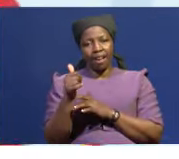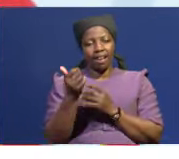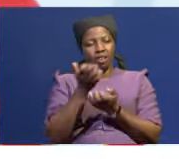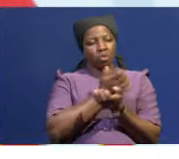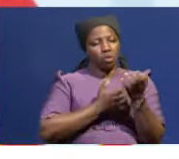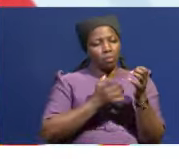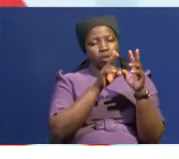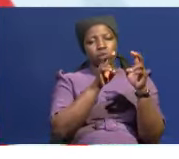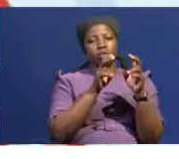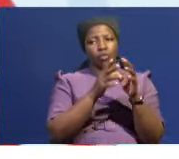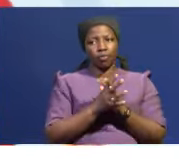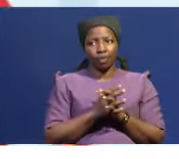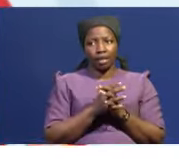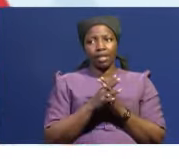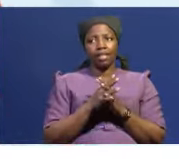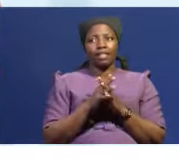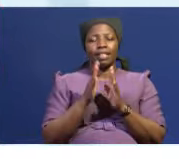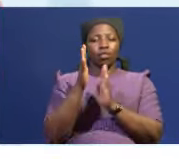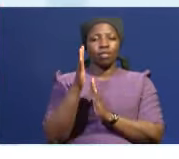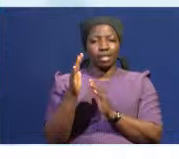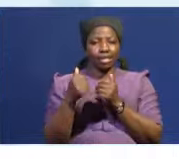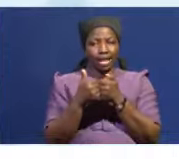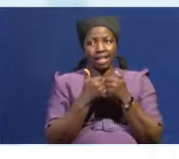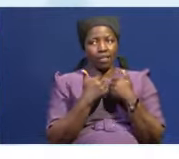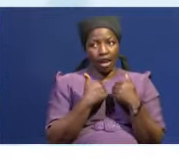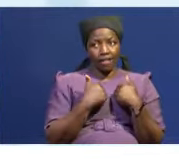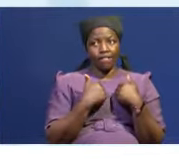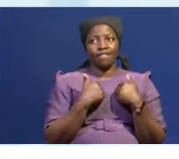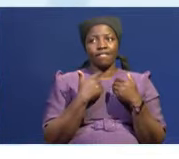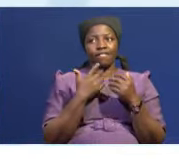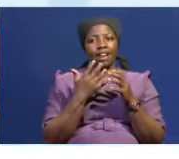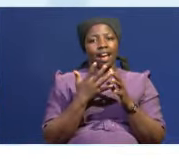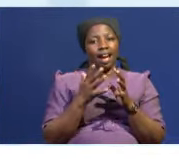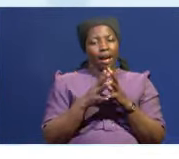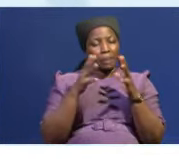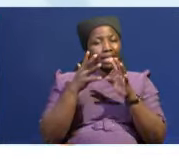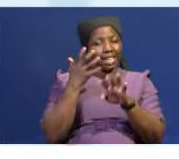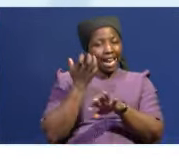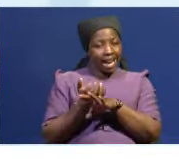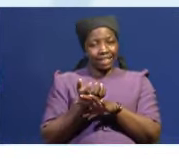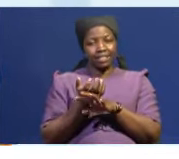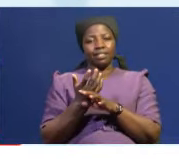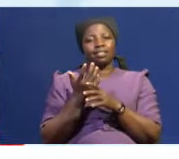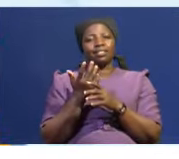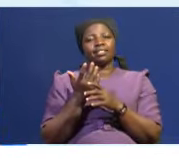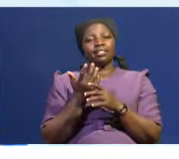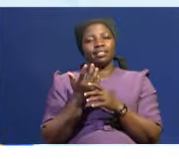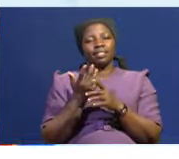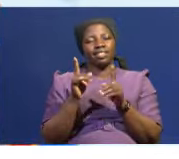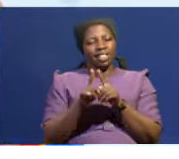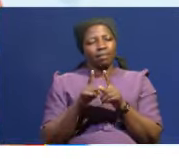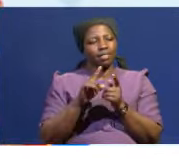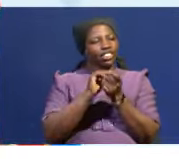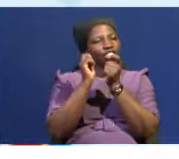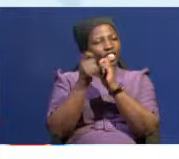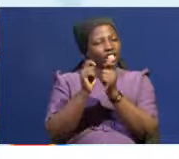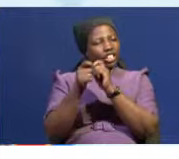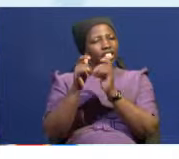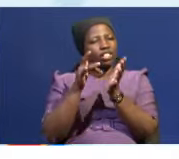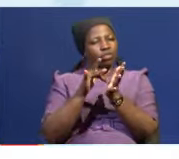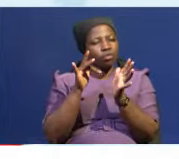are vast, they are complex and ever evolving, including cyber threats, information